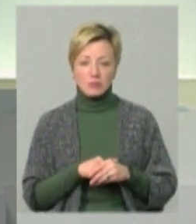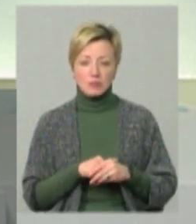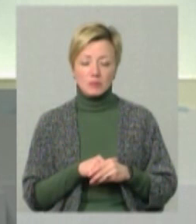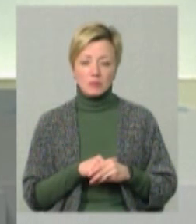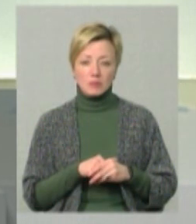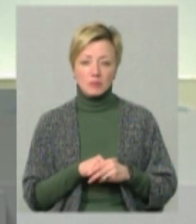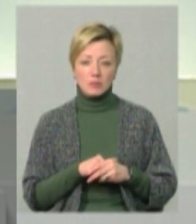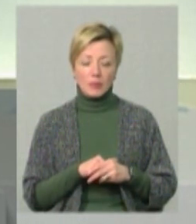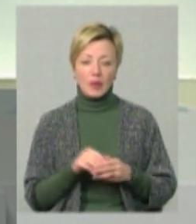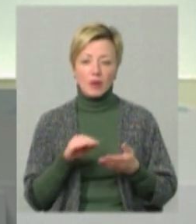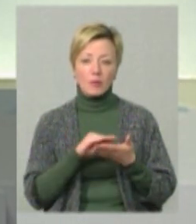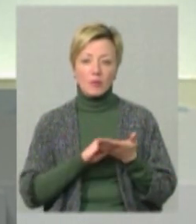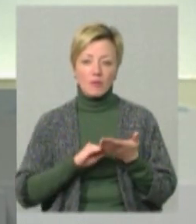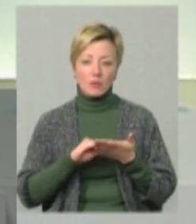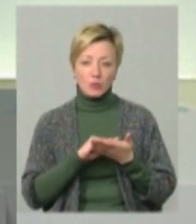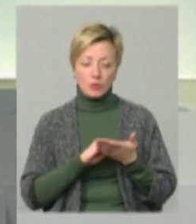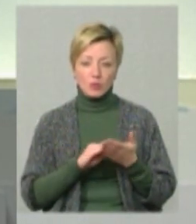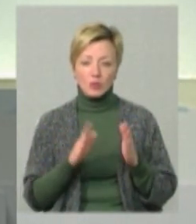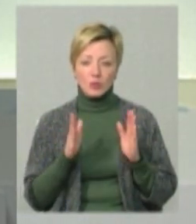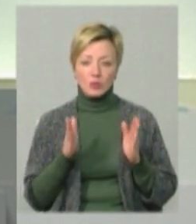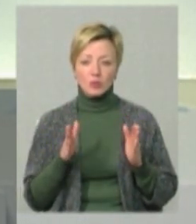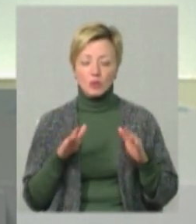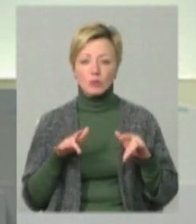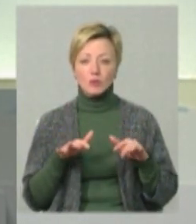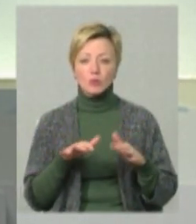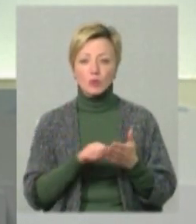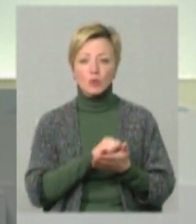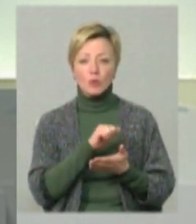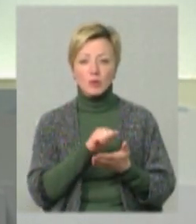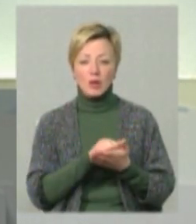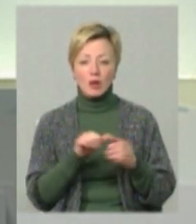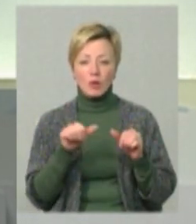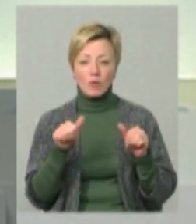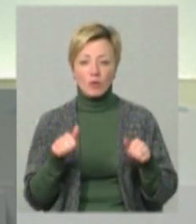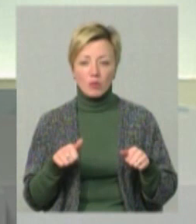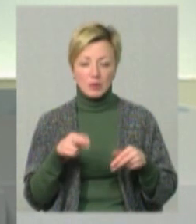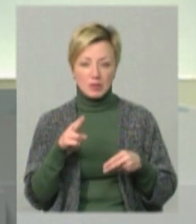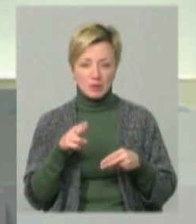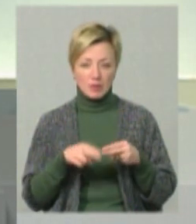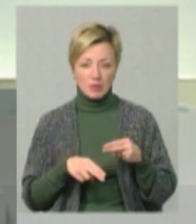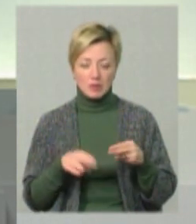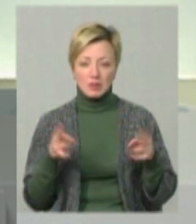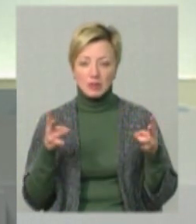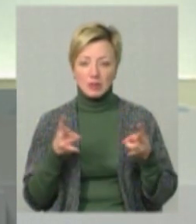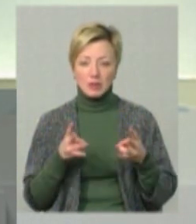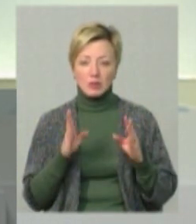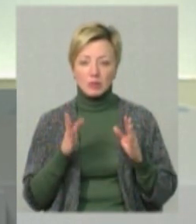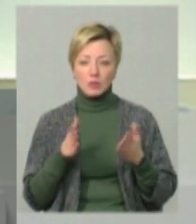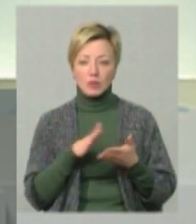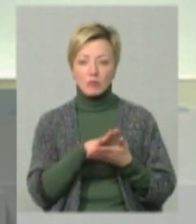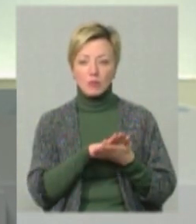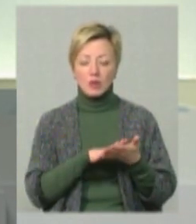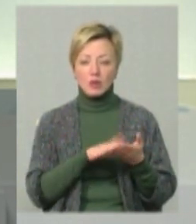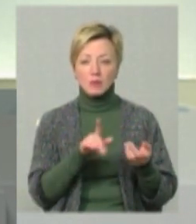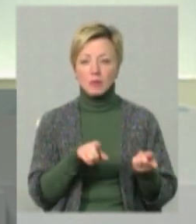Ну, знову ж таки, повторюсь, що лише процедурні документальні оформлення завершуються. Треба буде в